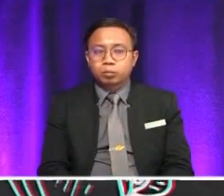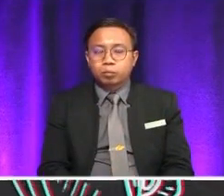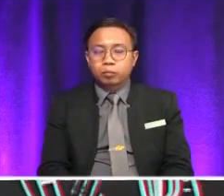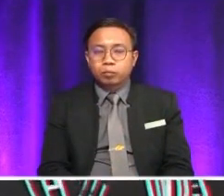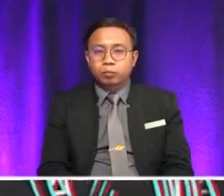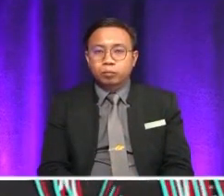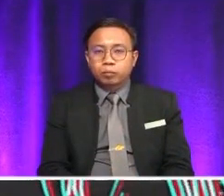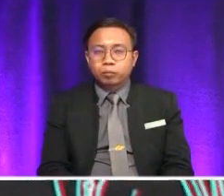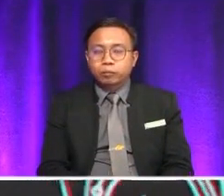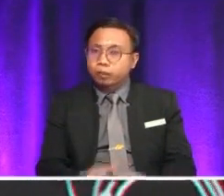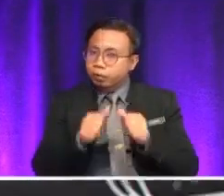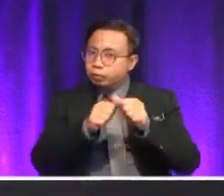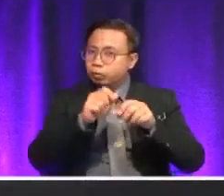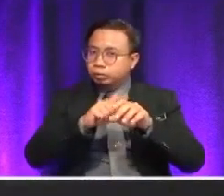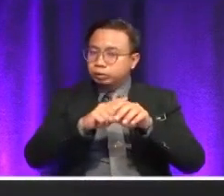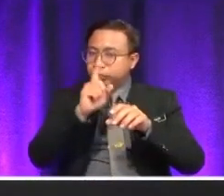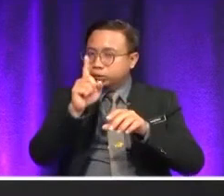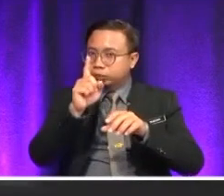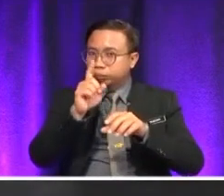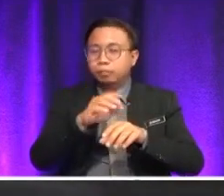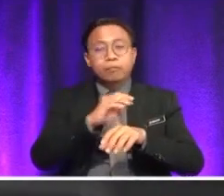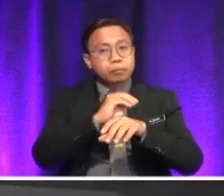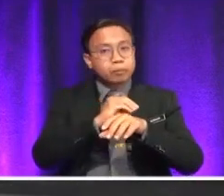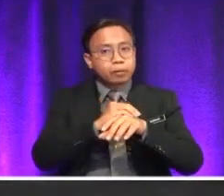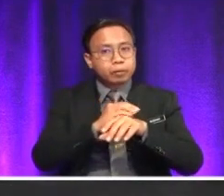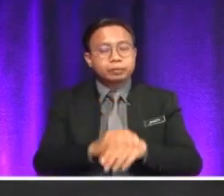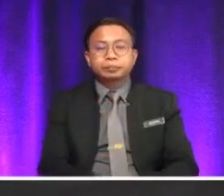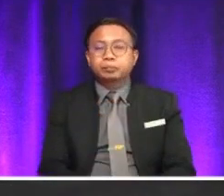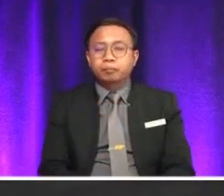Saya bergantung kepada situasi cikgu. Itu jawapan saya.